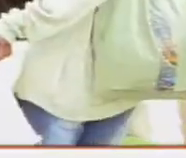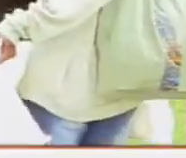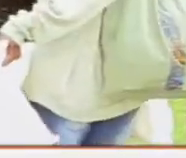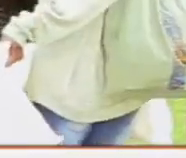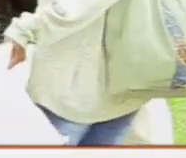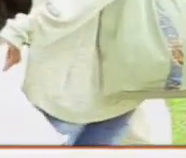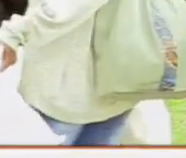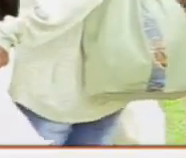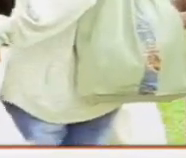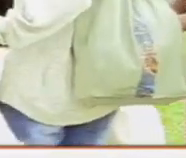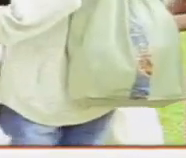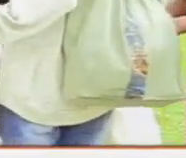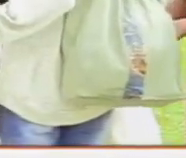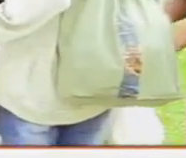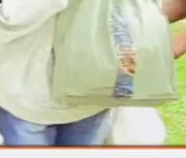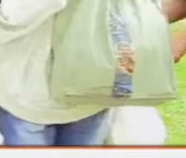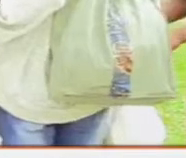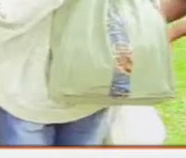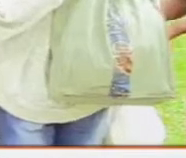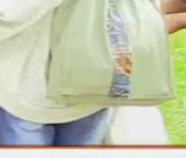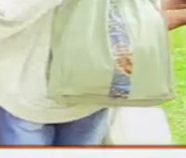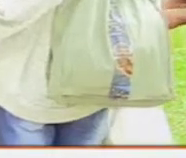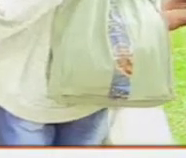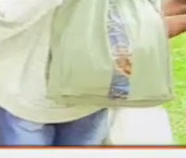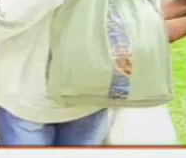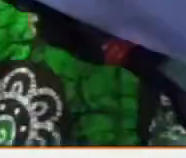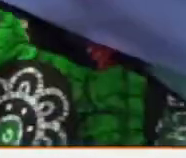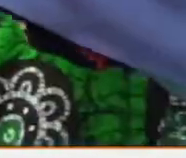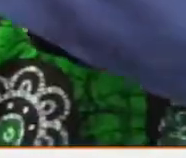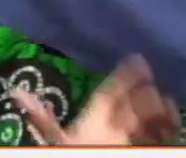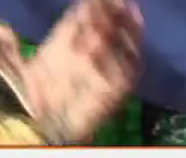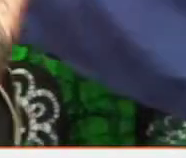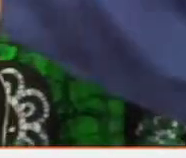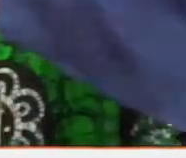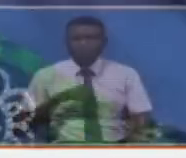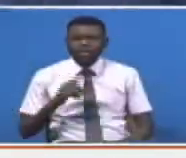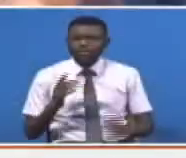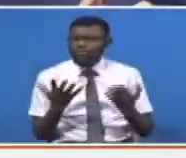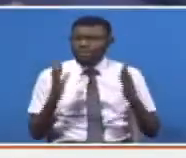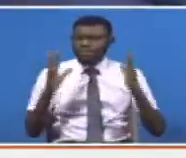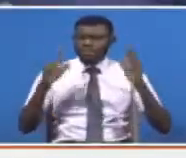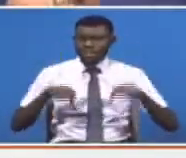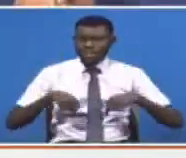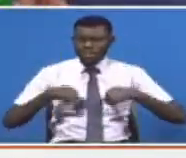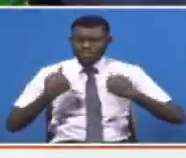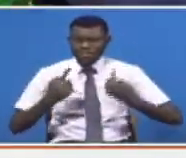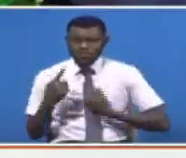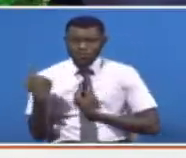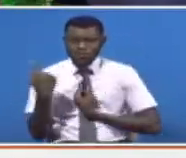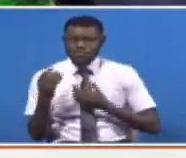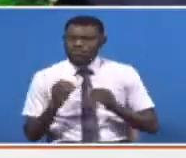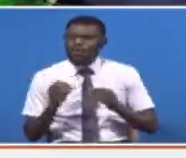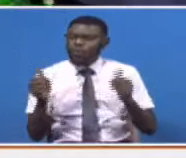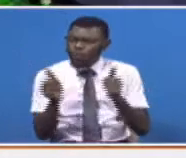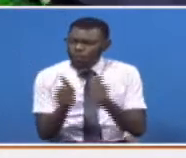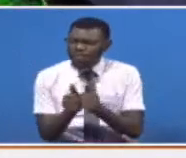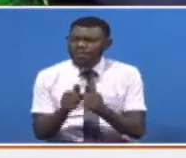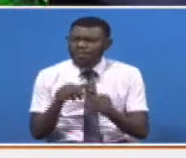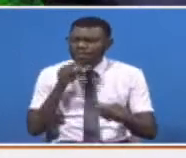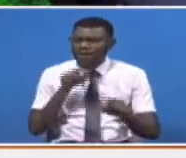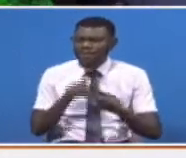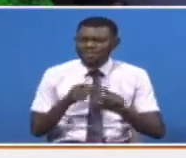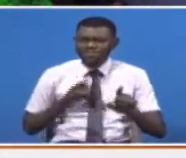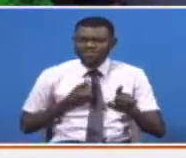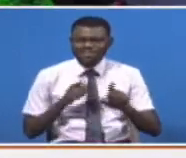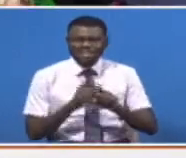It is important, as you can see the gathering today, that we are not only celebrating ourselves, we are celebrating with our fellow brothers